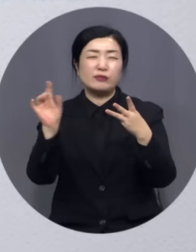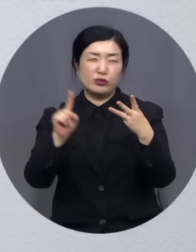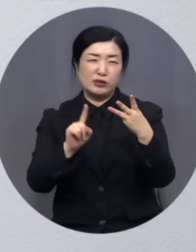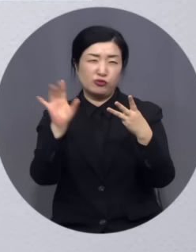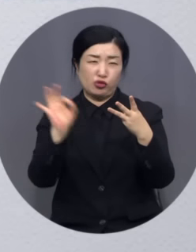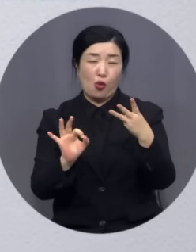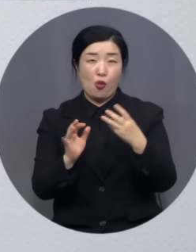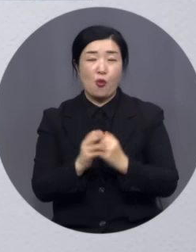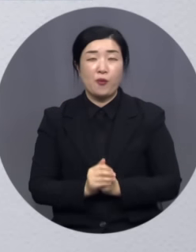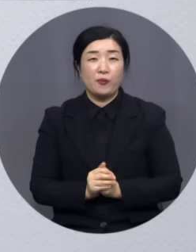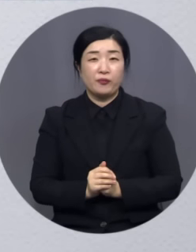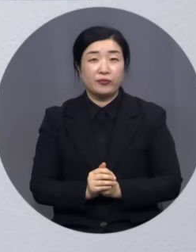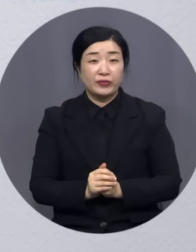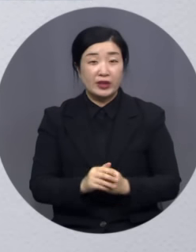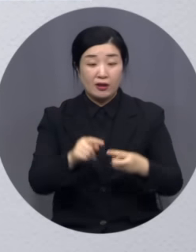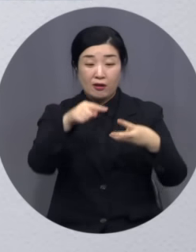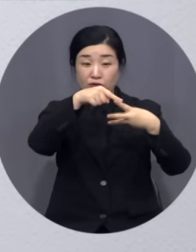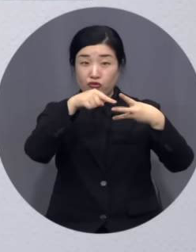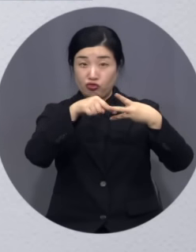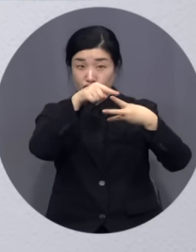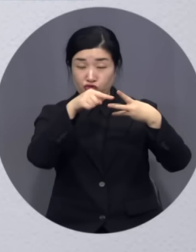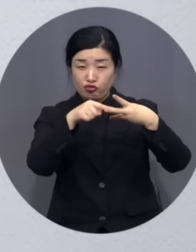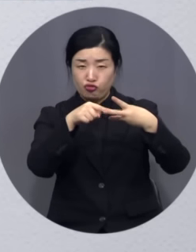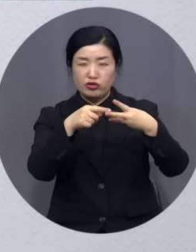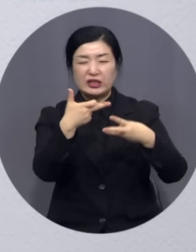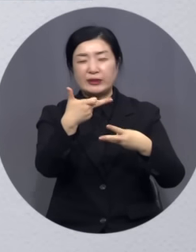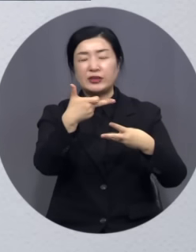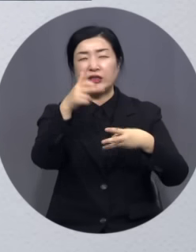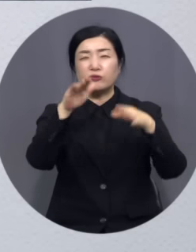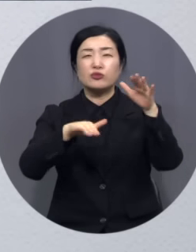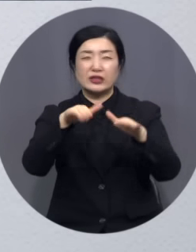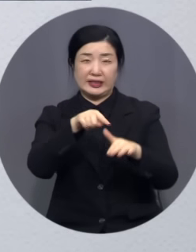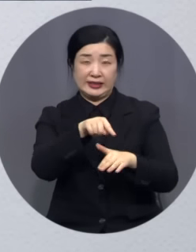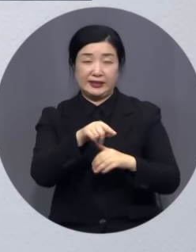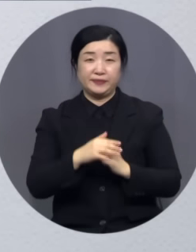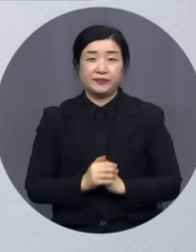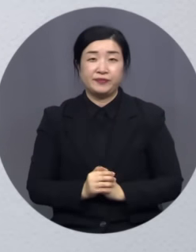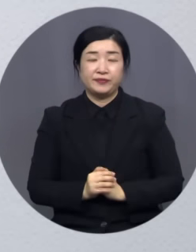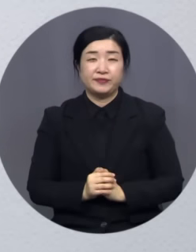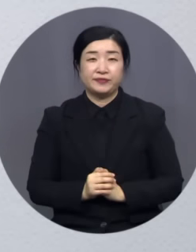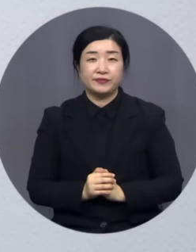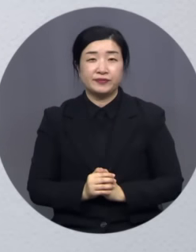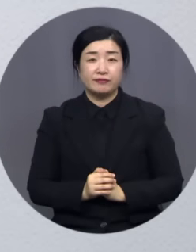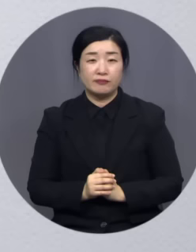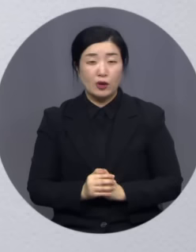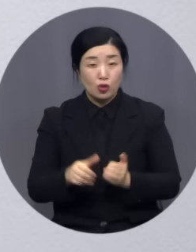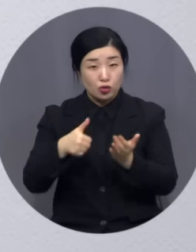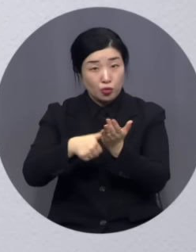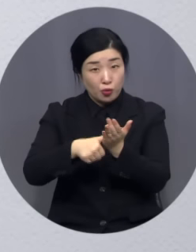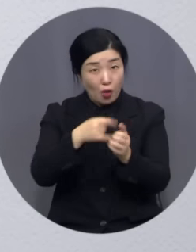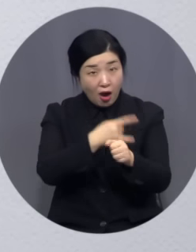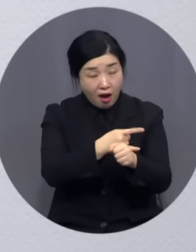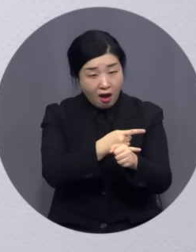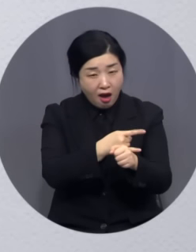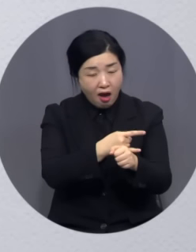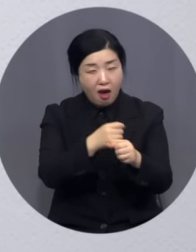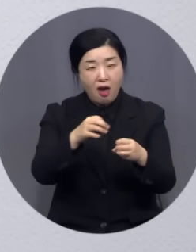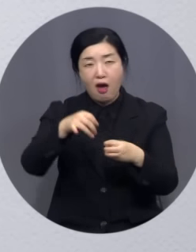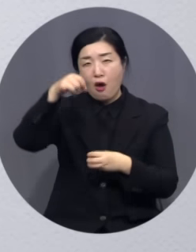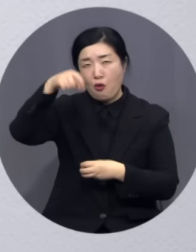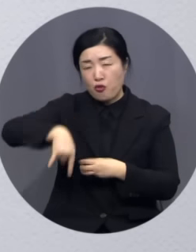순이었습니다 1위와 2위의 격차는 17% 포인트였습니다 적극적 투표층 그래도 위성권